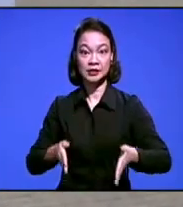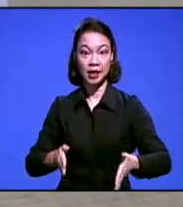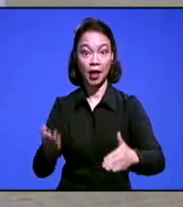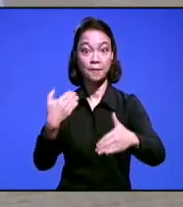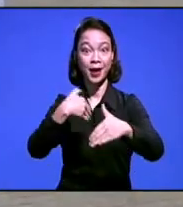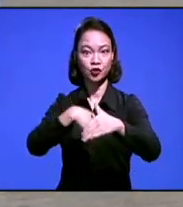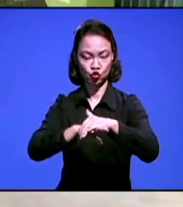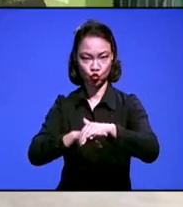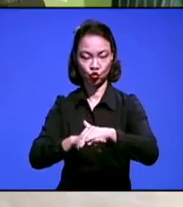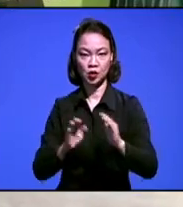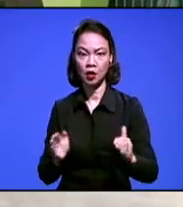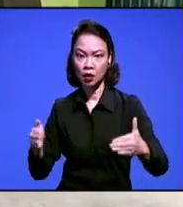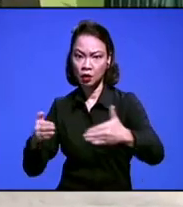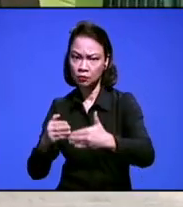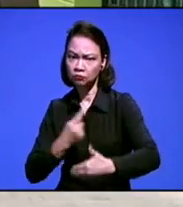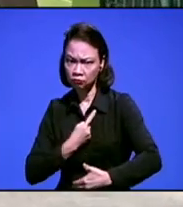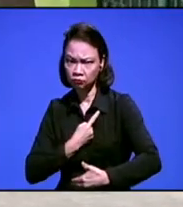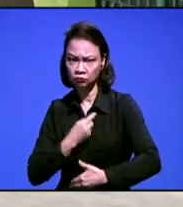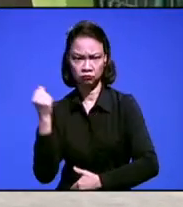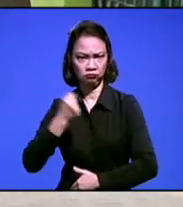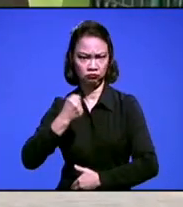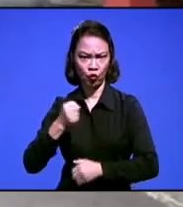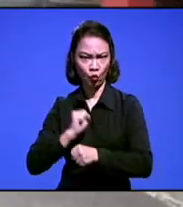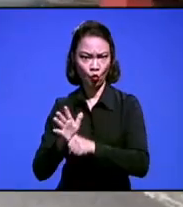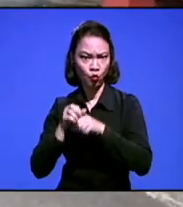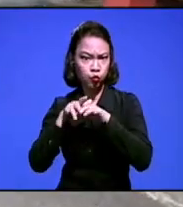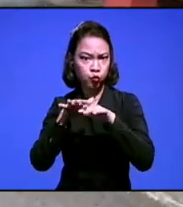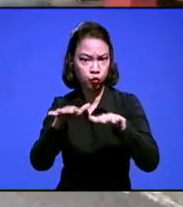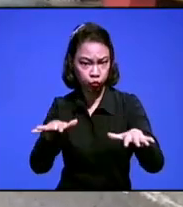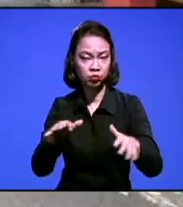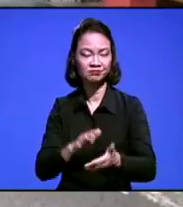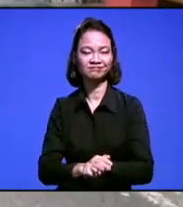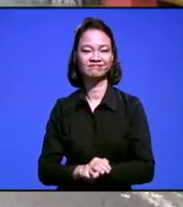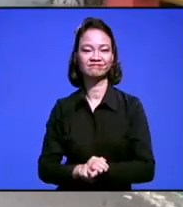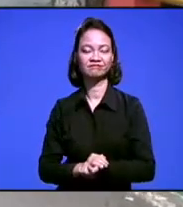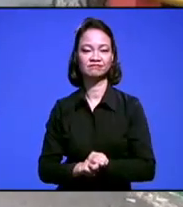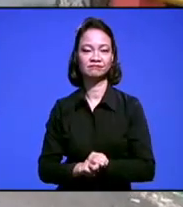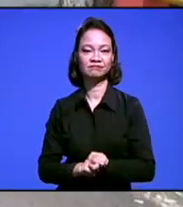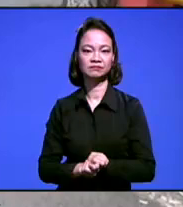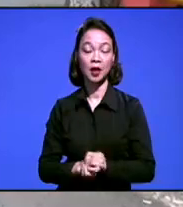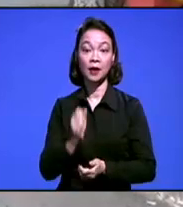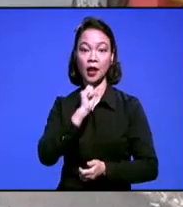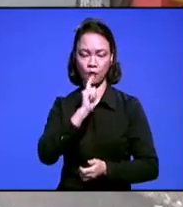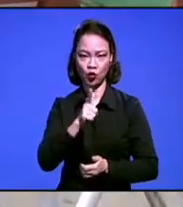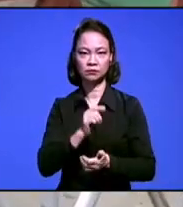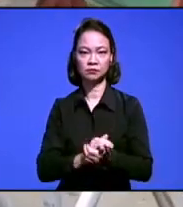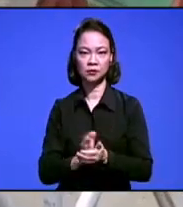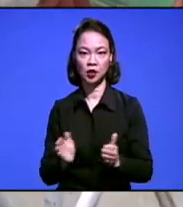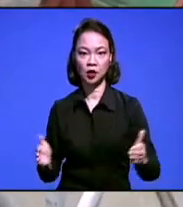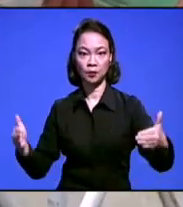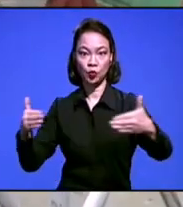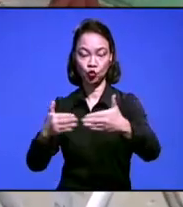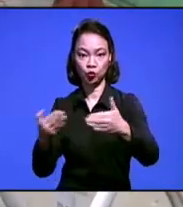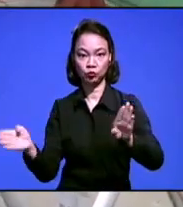karantina Mandiri dilakukan sebagai antisipasi penyebaran virus Corona Mardika Prakasa Satya melaporkan selain menutup